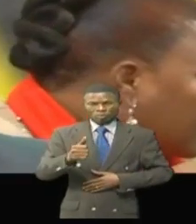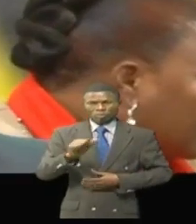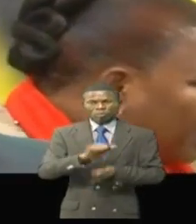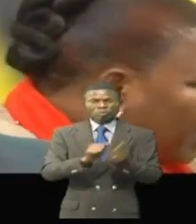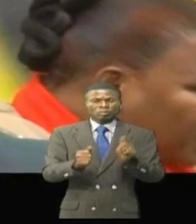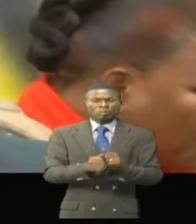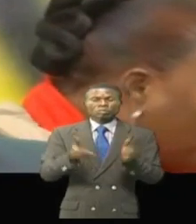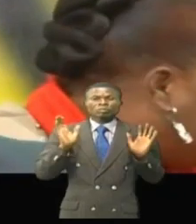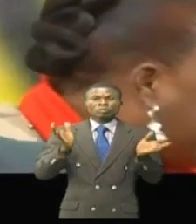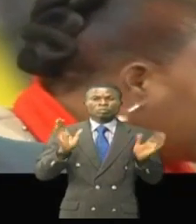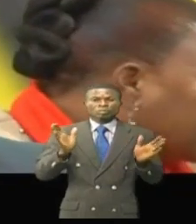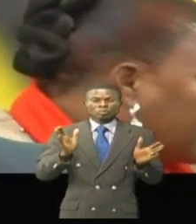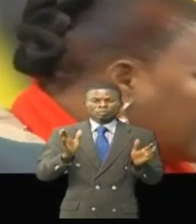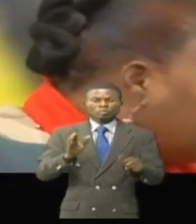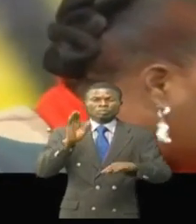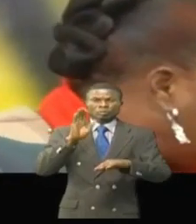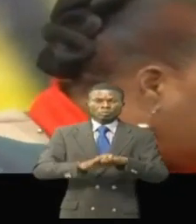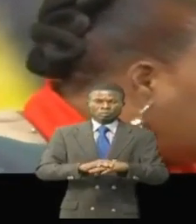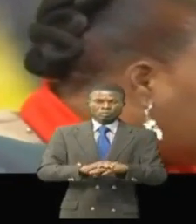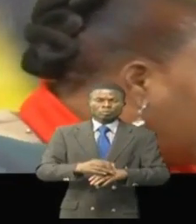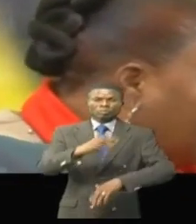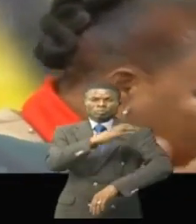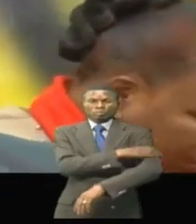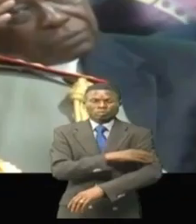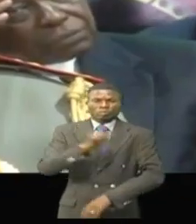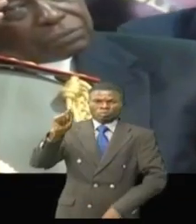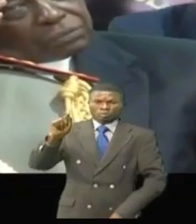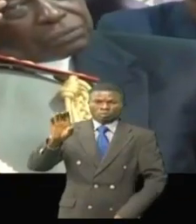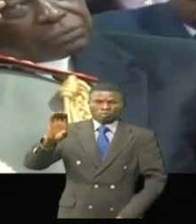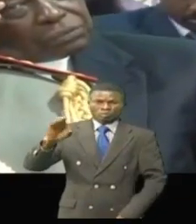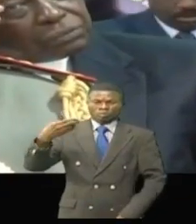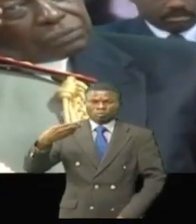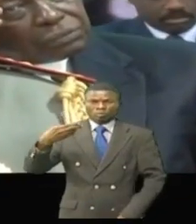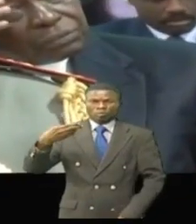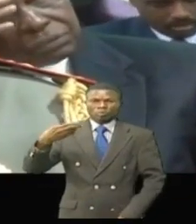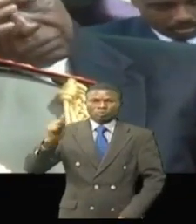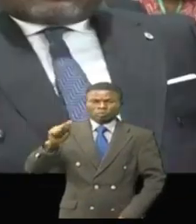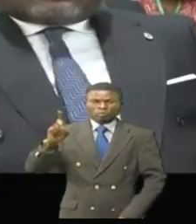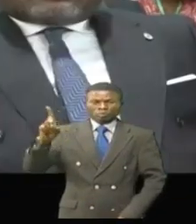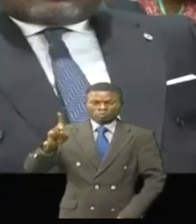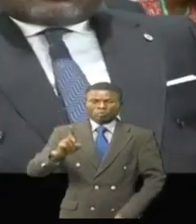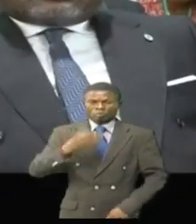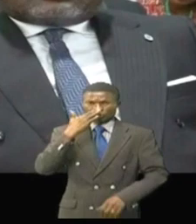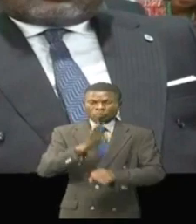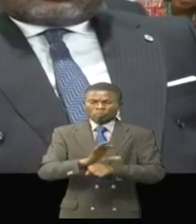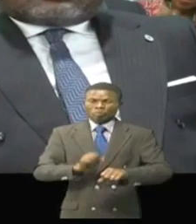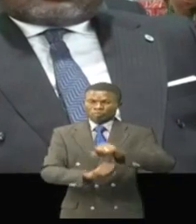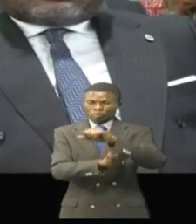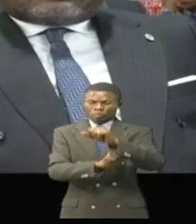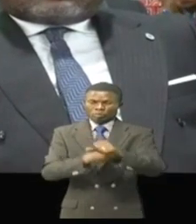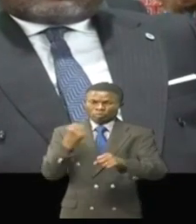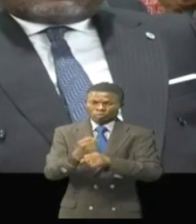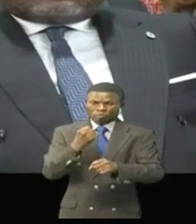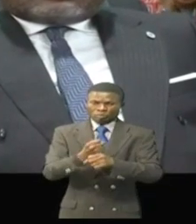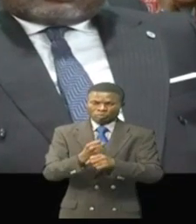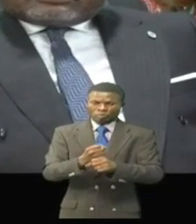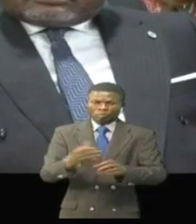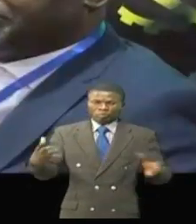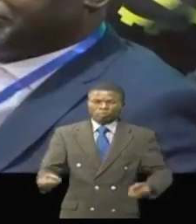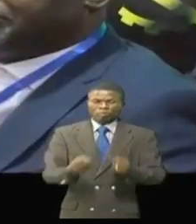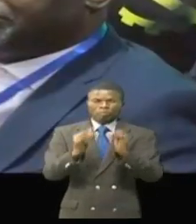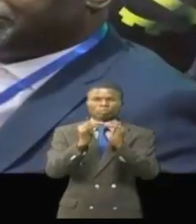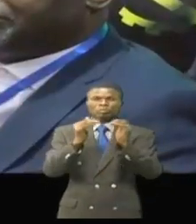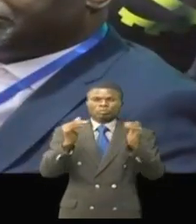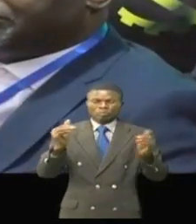événements tragiques survenus à N'Djamena et promettent d'accompagner le Tchad dans ses efforts de retrouver la